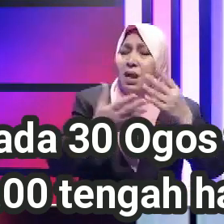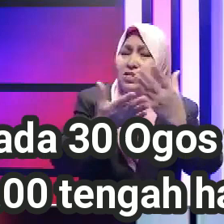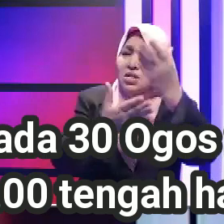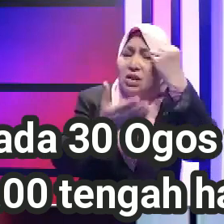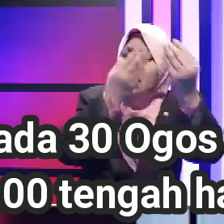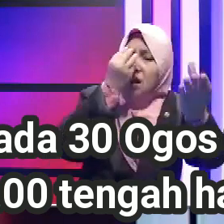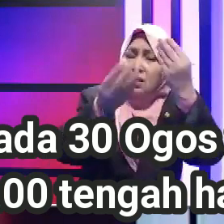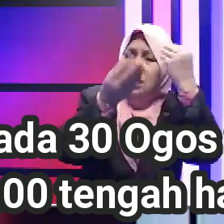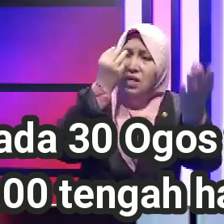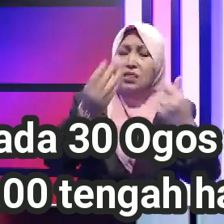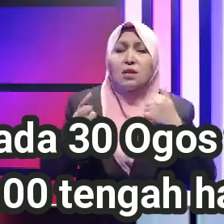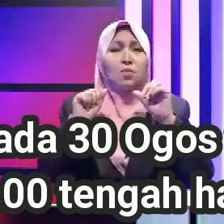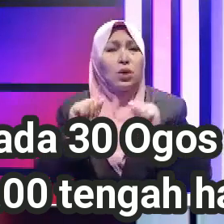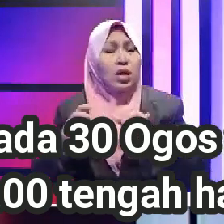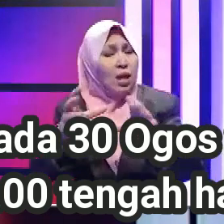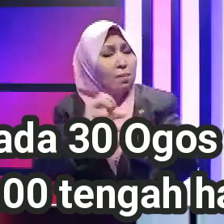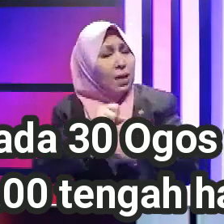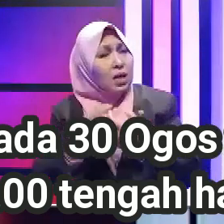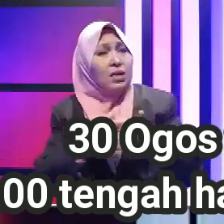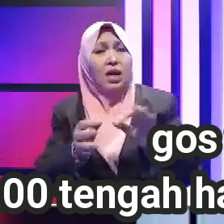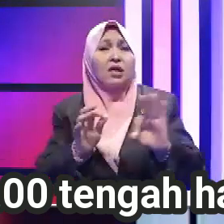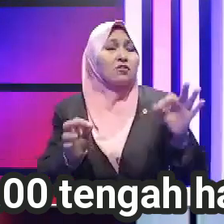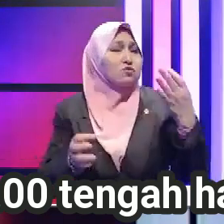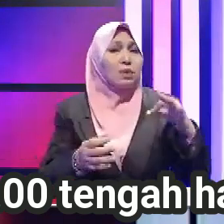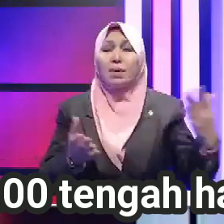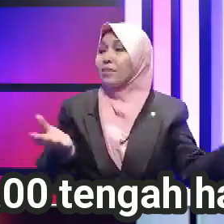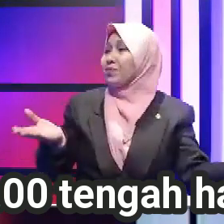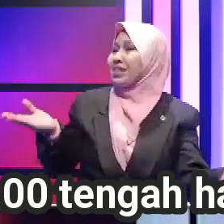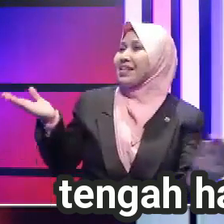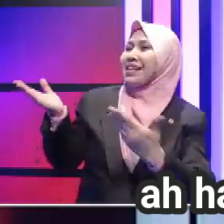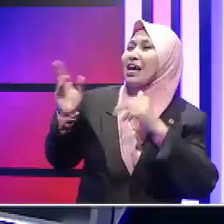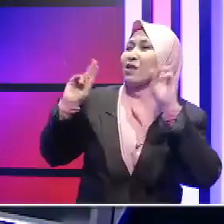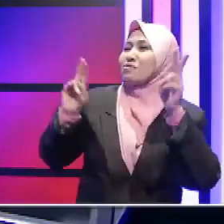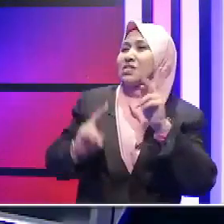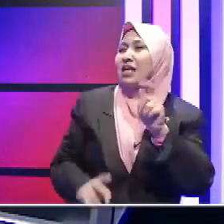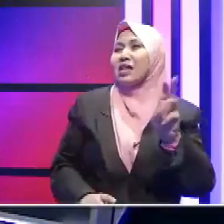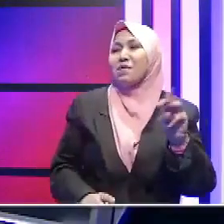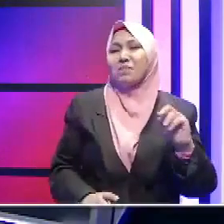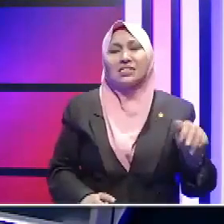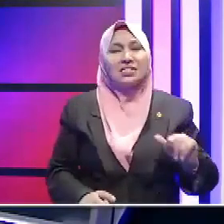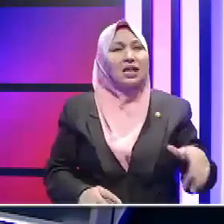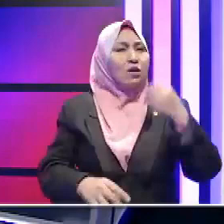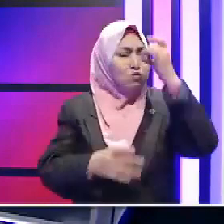perolehi dari pada ayat yang ke-19 Insyaallah silikon mustache Mischa